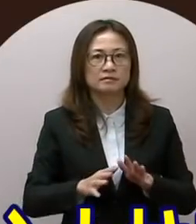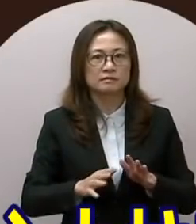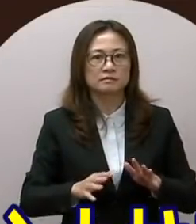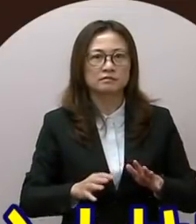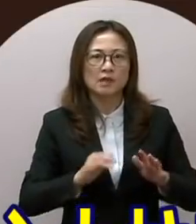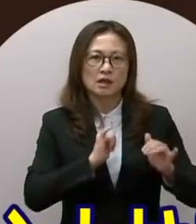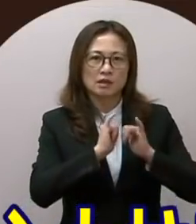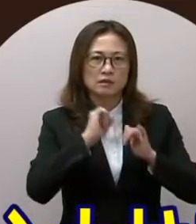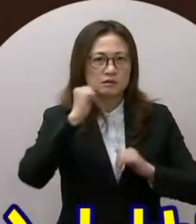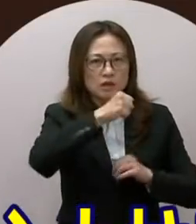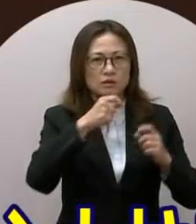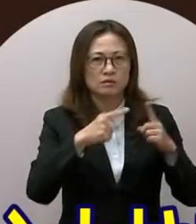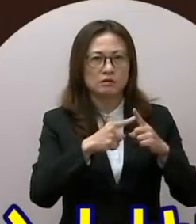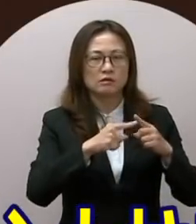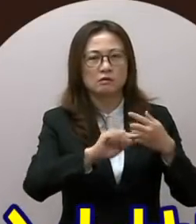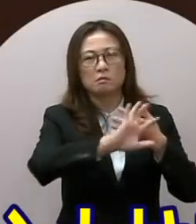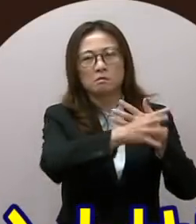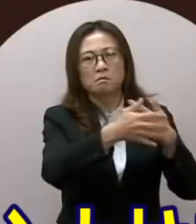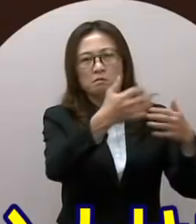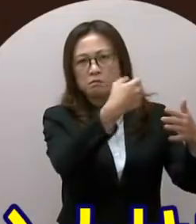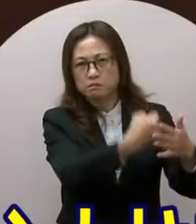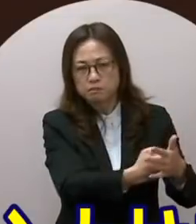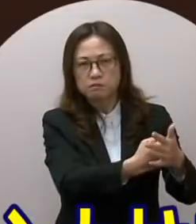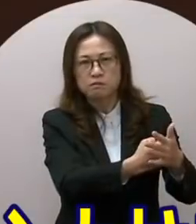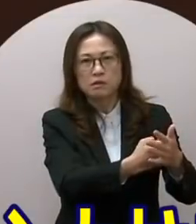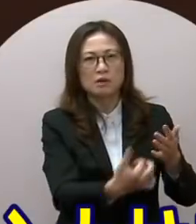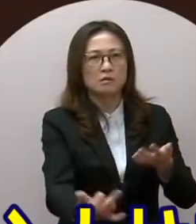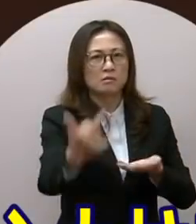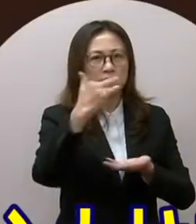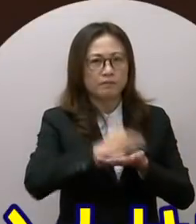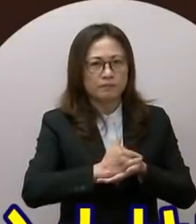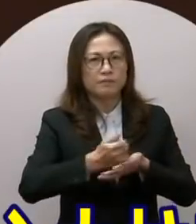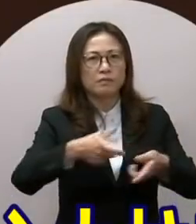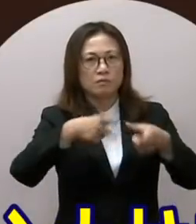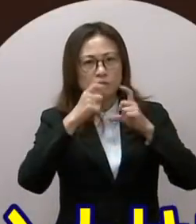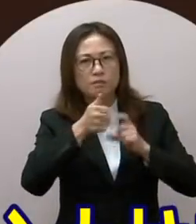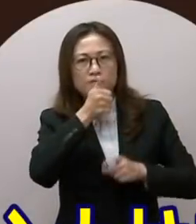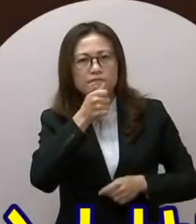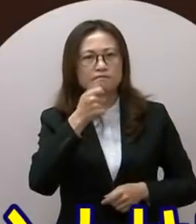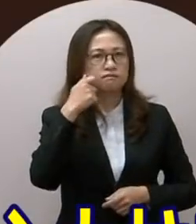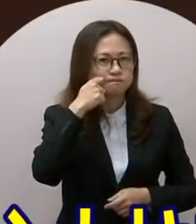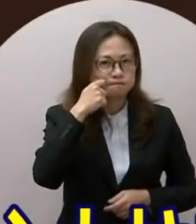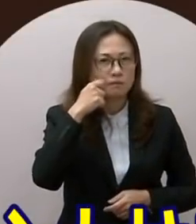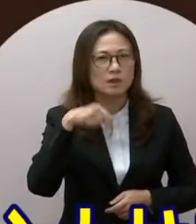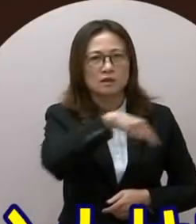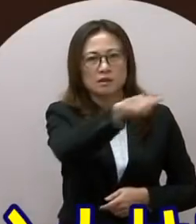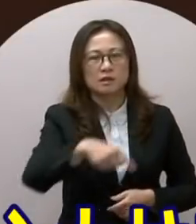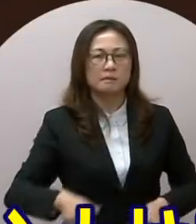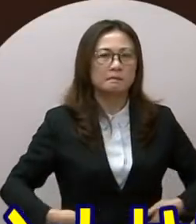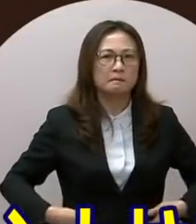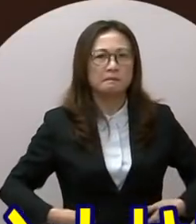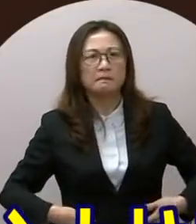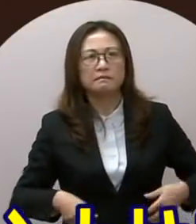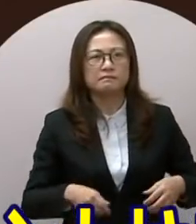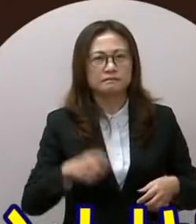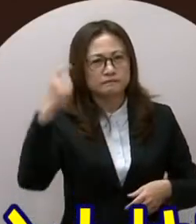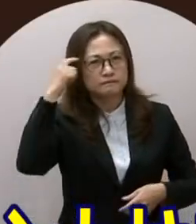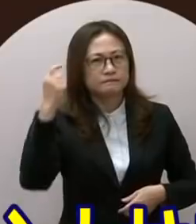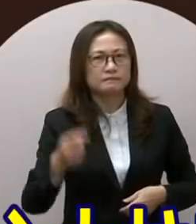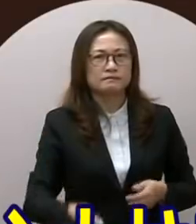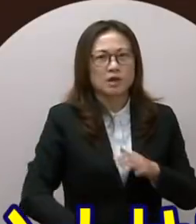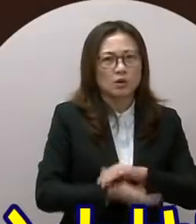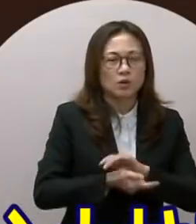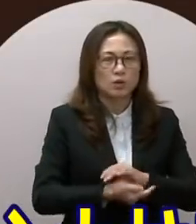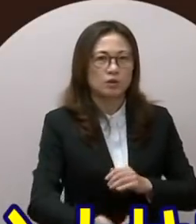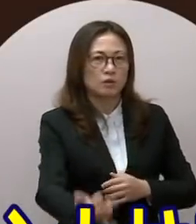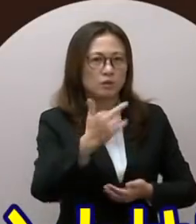人，有人甚至已经是被除籍了，大家都心急如焚，想要回家。但是这两